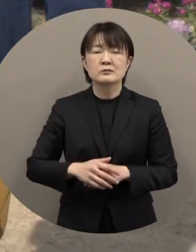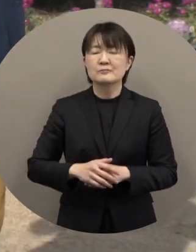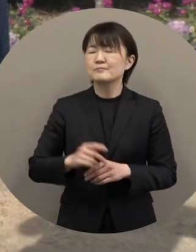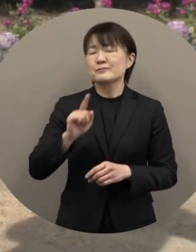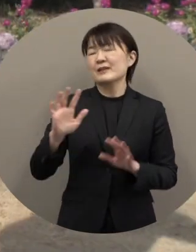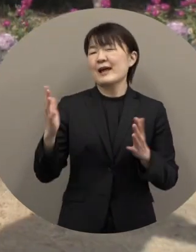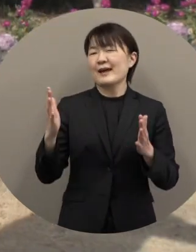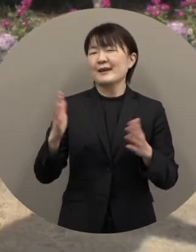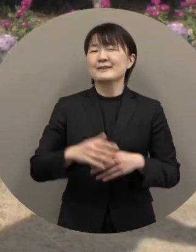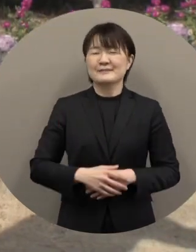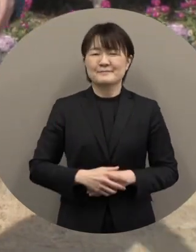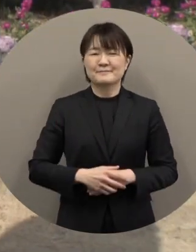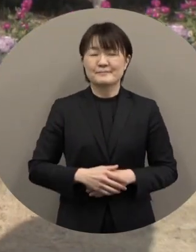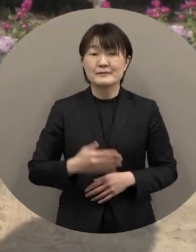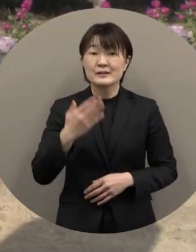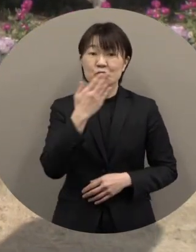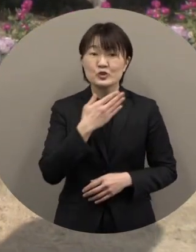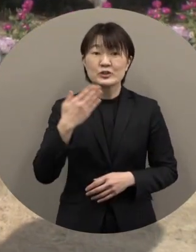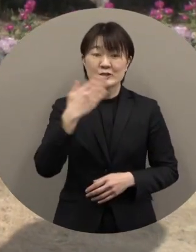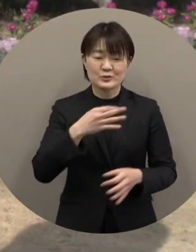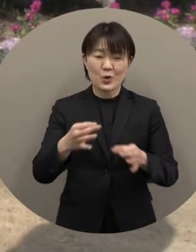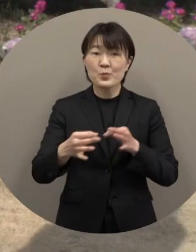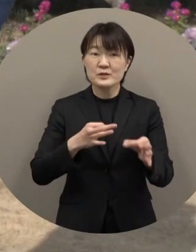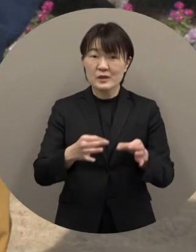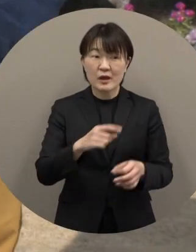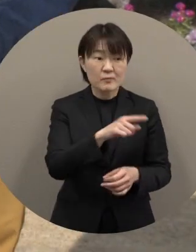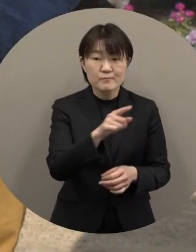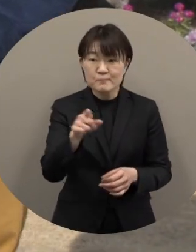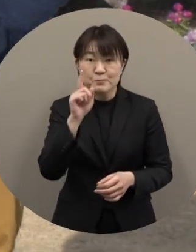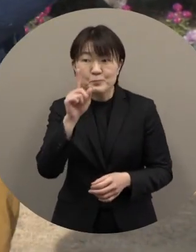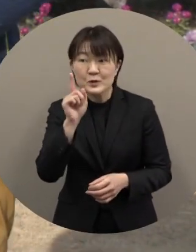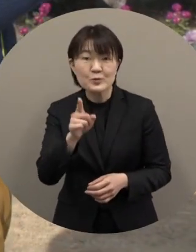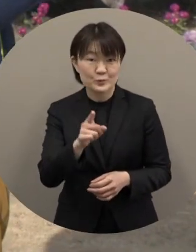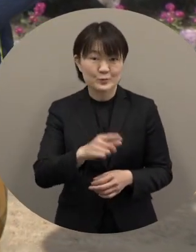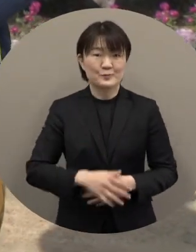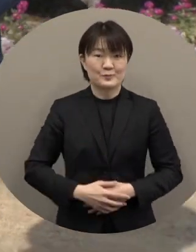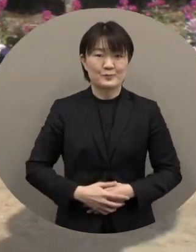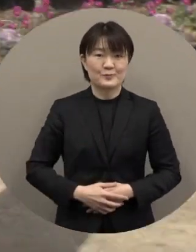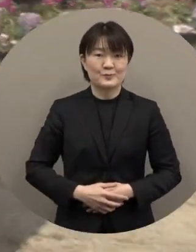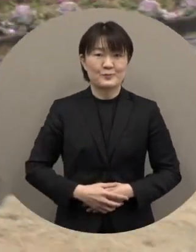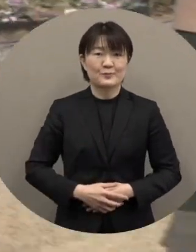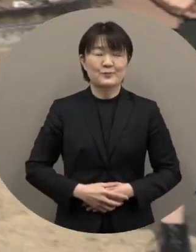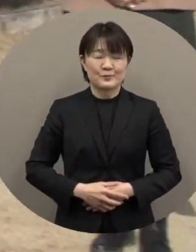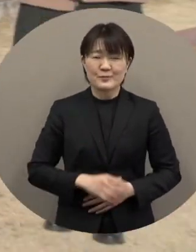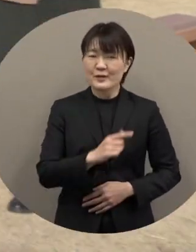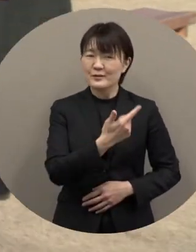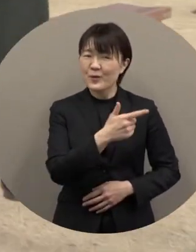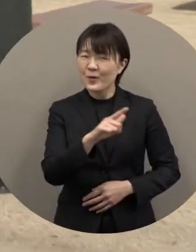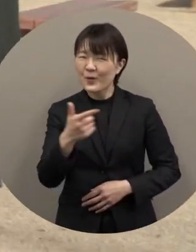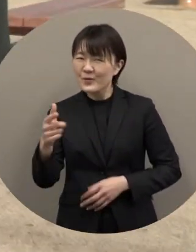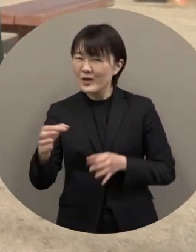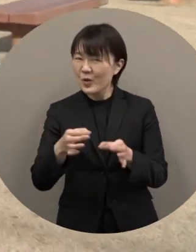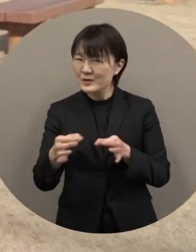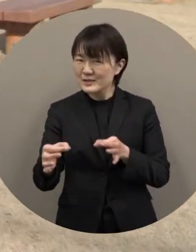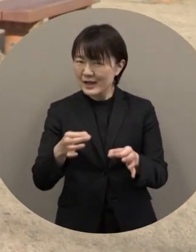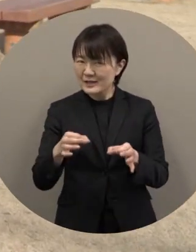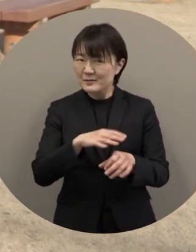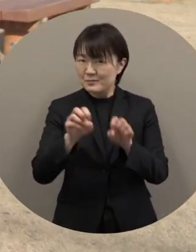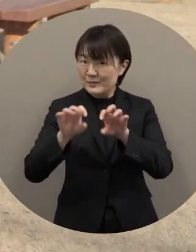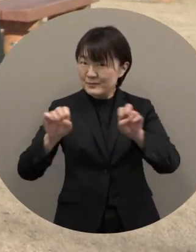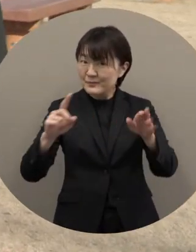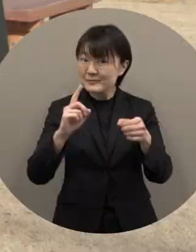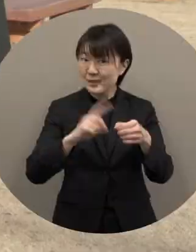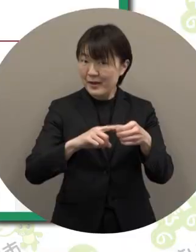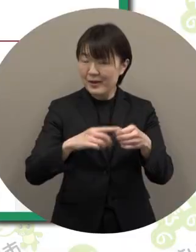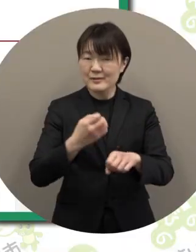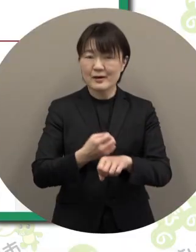見ない でもスイーツ屋さんよく見ます。 そうなんですよ、街中でよく見ますよ ね、はい、いろんなお店のいろんなスイーツをたくさんの人に知ってもらおうと、